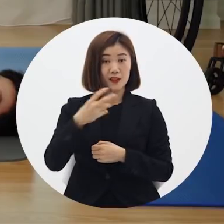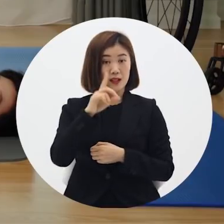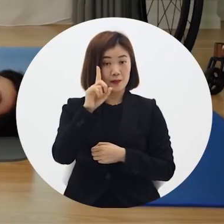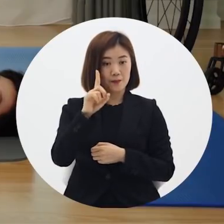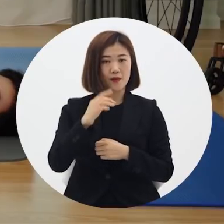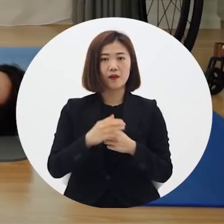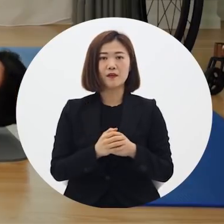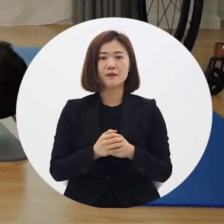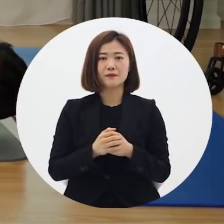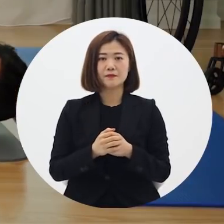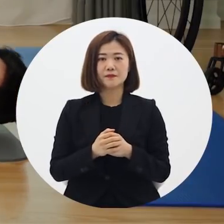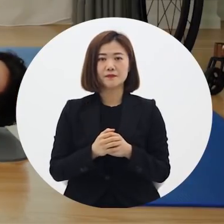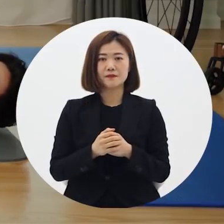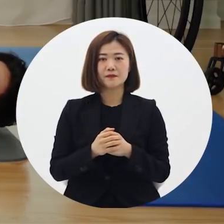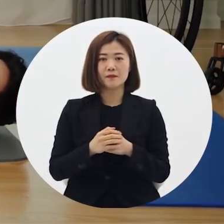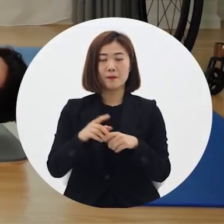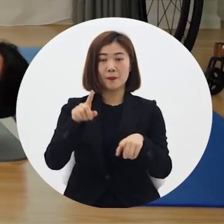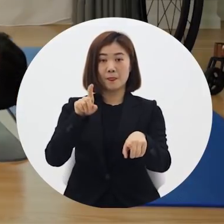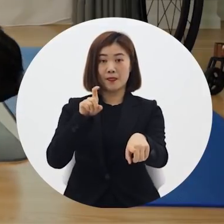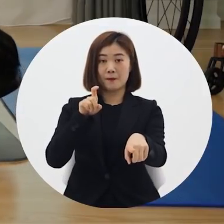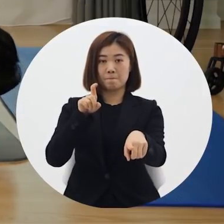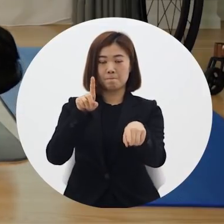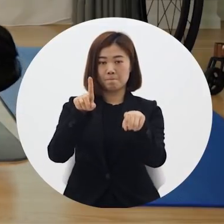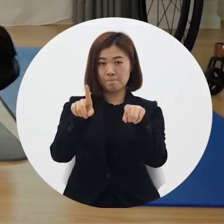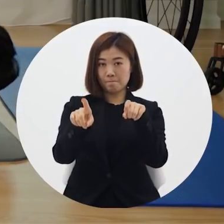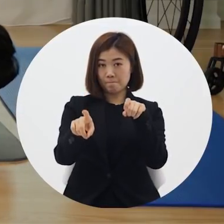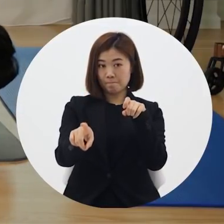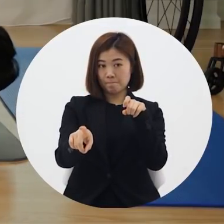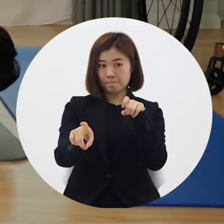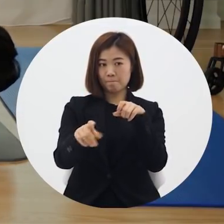해볼까요? 이번에 다 함께 따라해 보겠습니다.